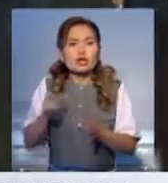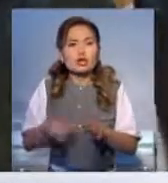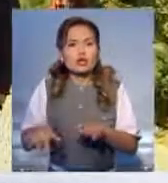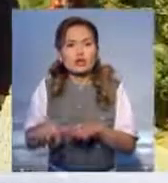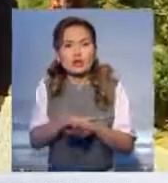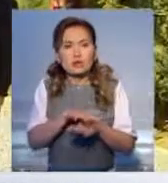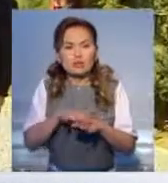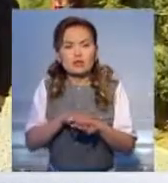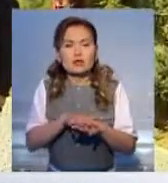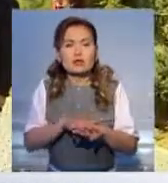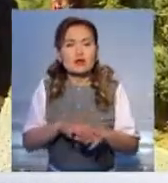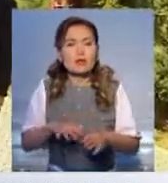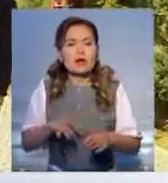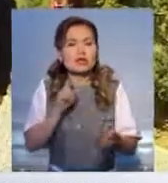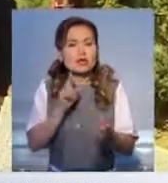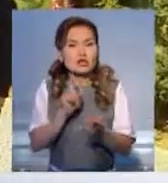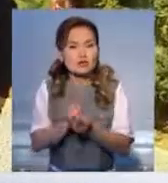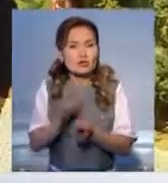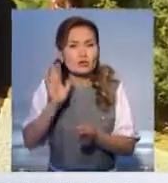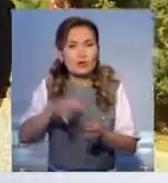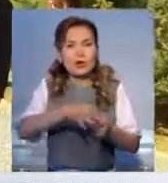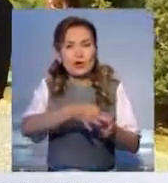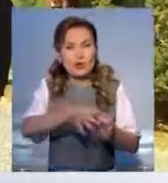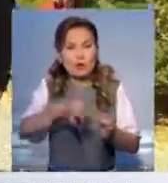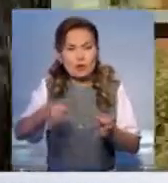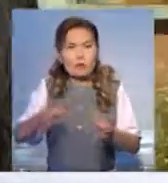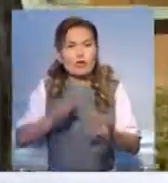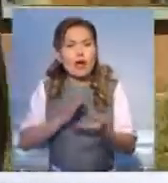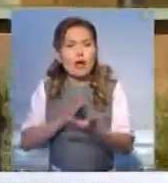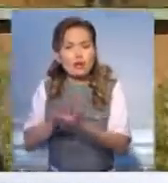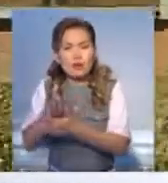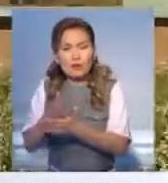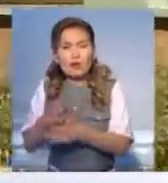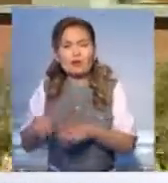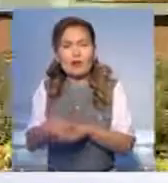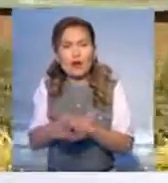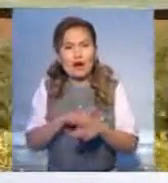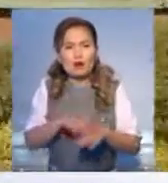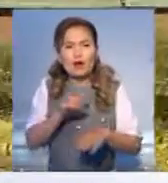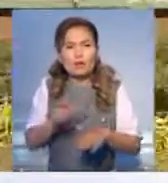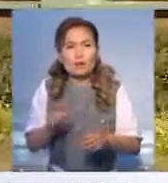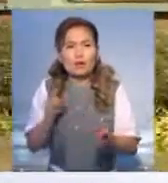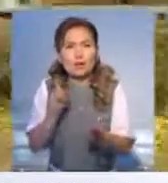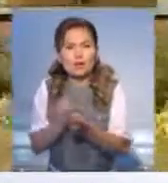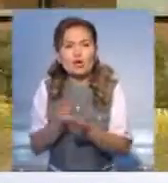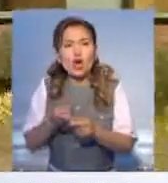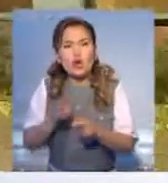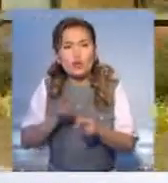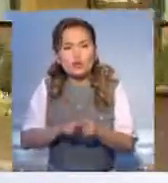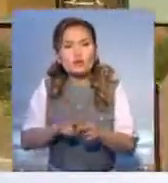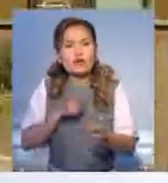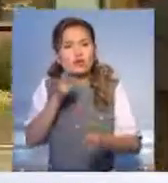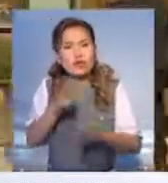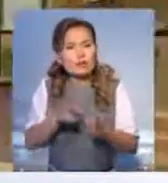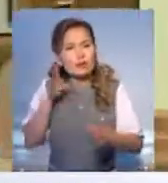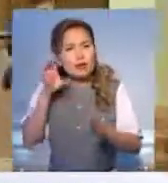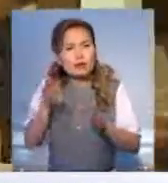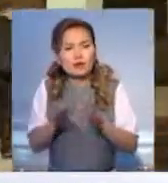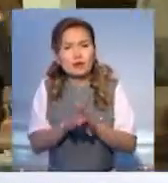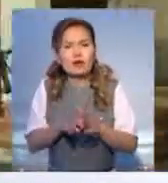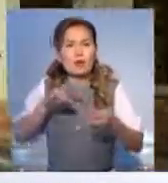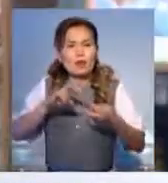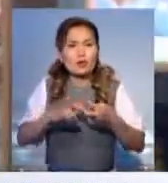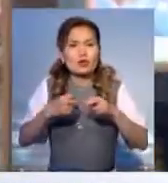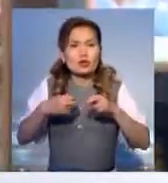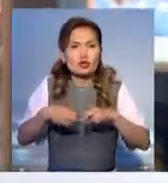үшін аймақтарға аттанады. Мұнда олар жергілікті тұрғындармен жүздесіп, көптің көкейіндегі түйткілдер жайында сұрастырып, ұсыныстарын